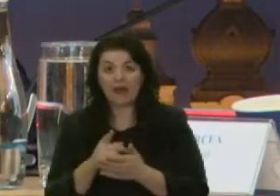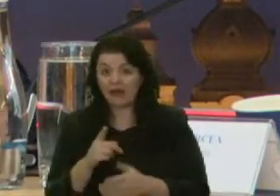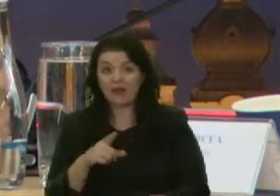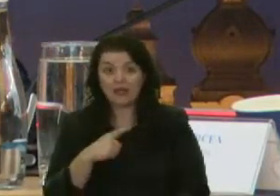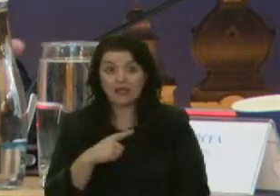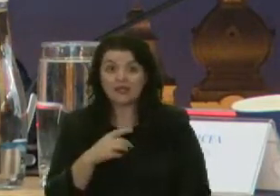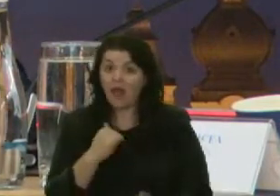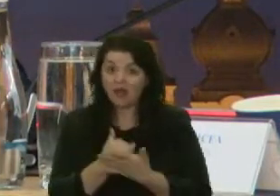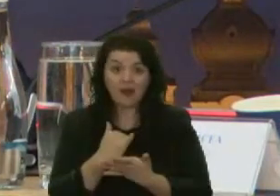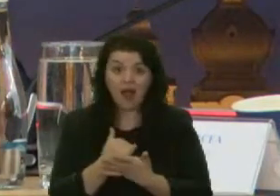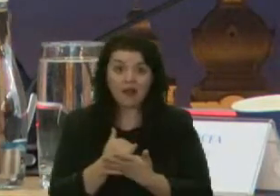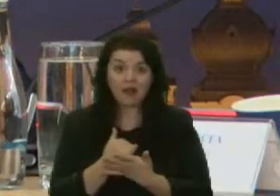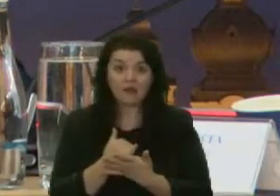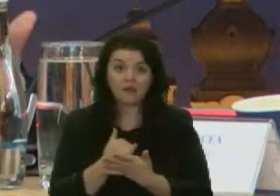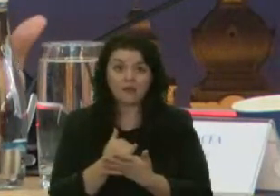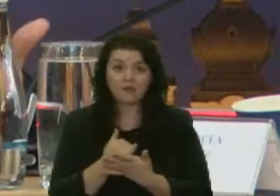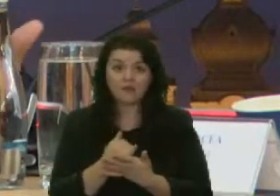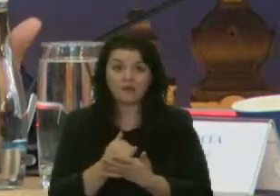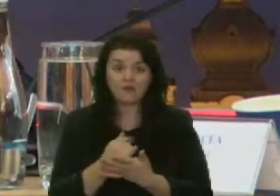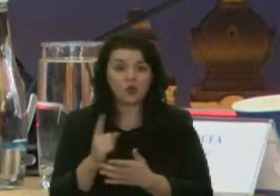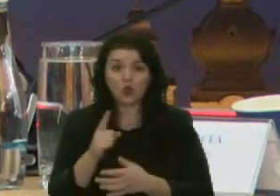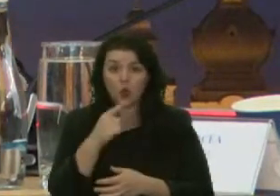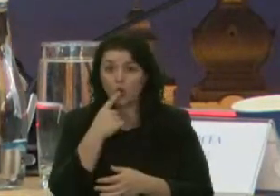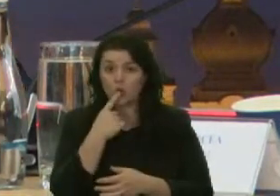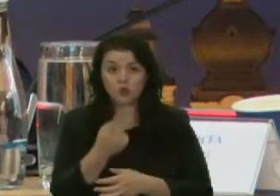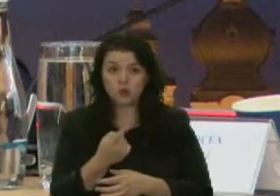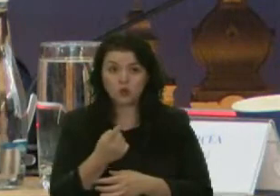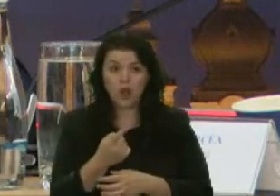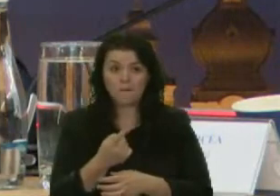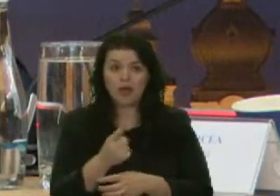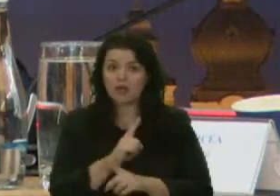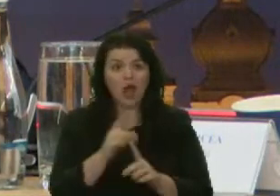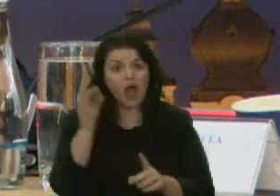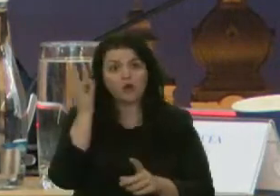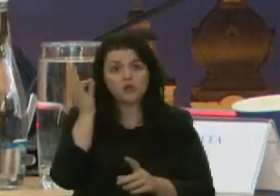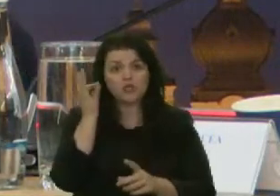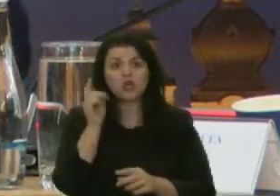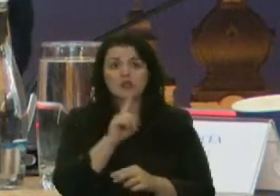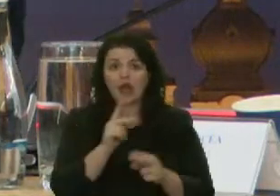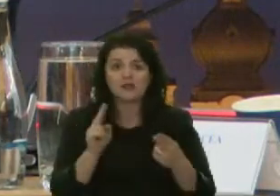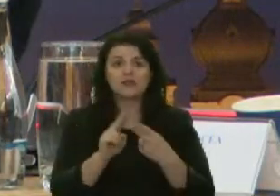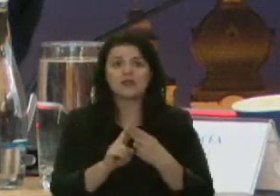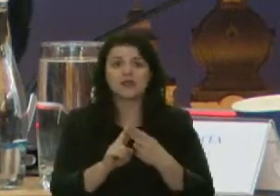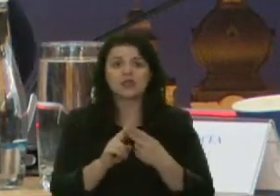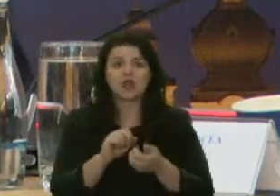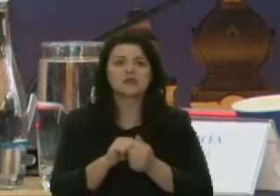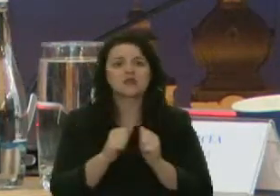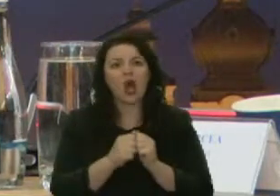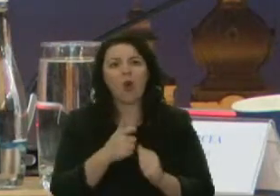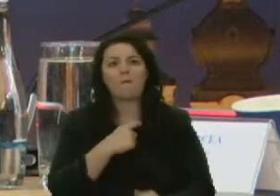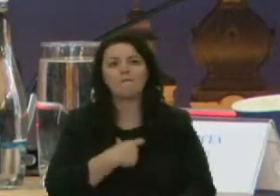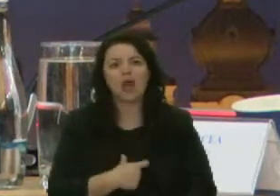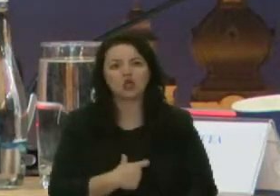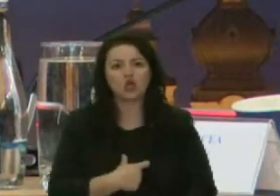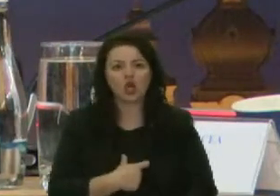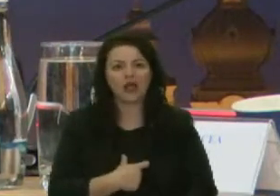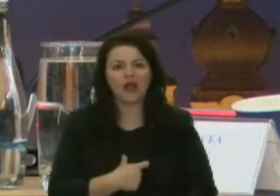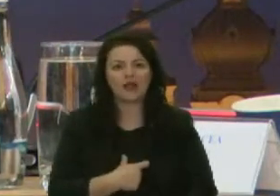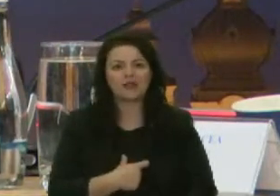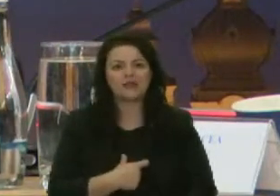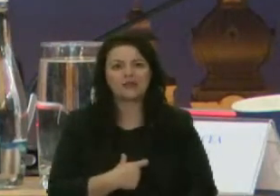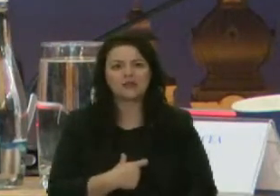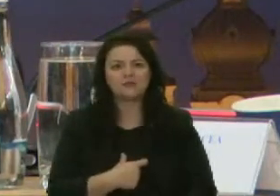absolut reală nimeni nu poate să spună că asemenea temă nu auzit o n a întâlnit o sau Doamne ferește chiar la nivel personal Să trăiască